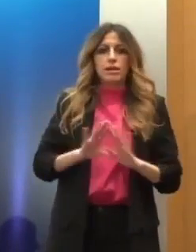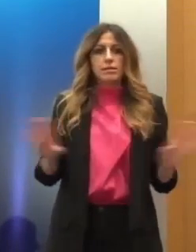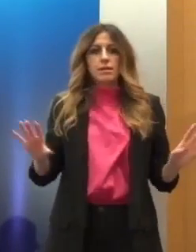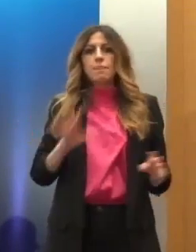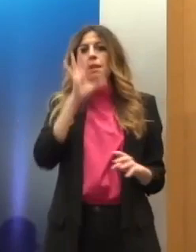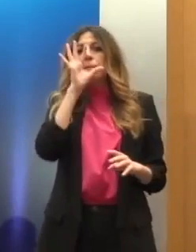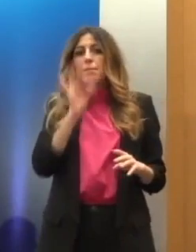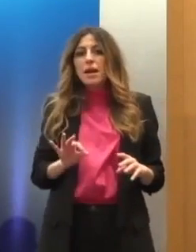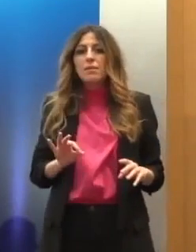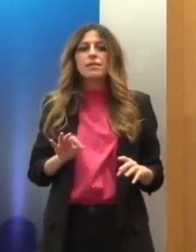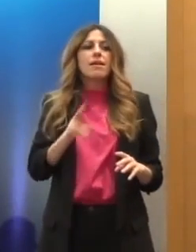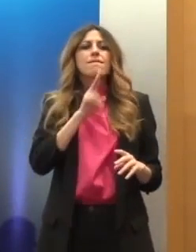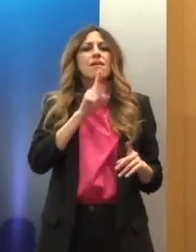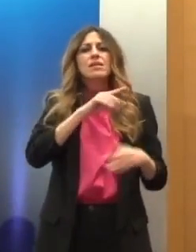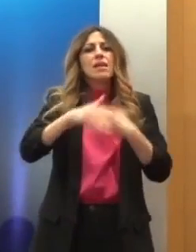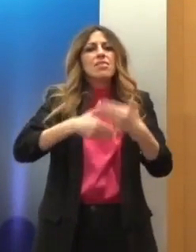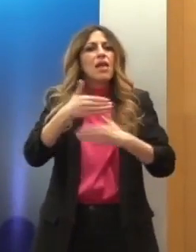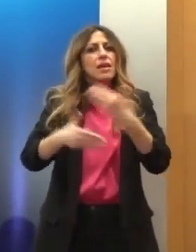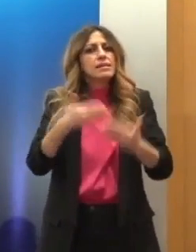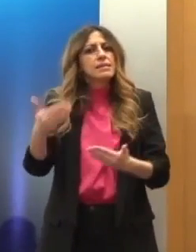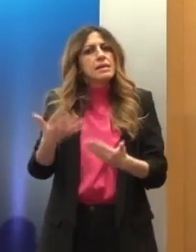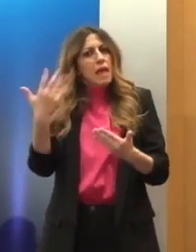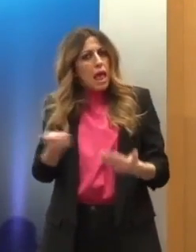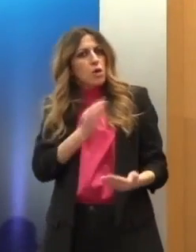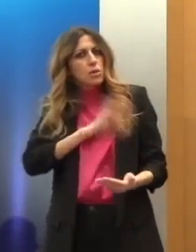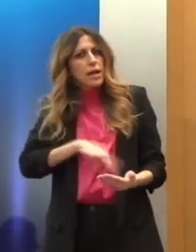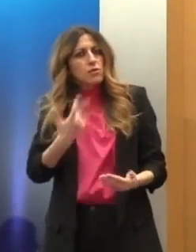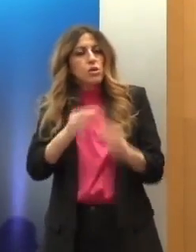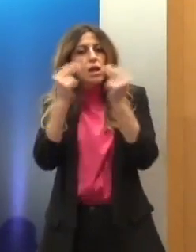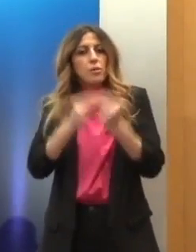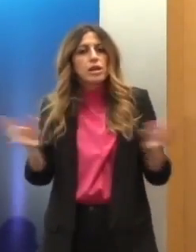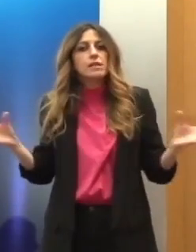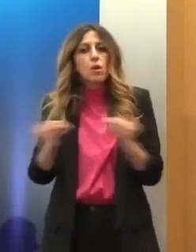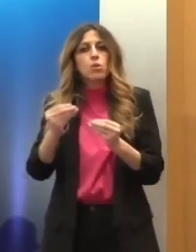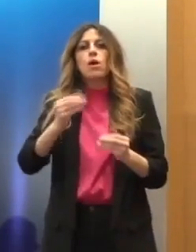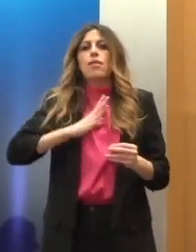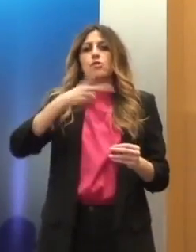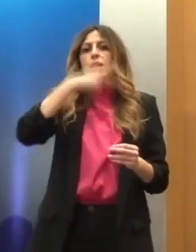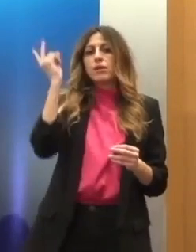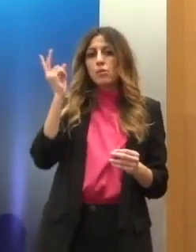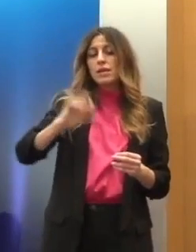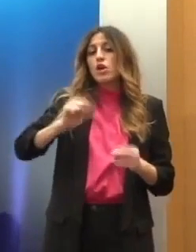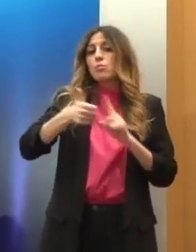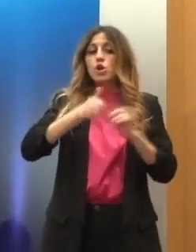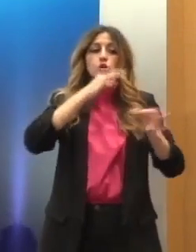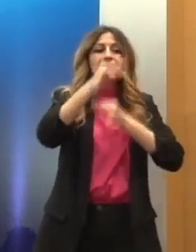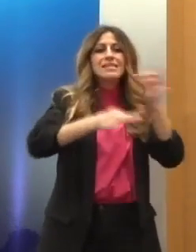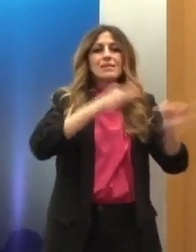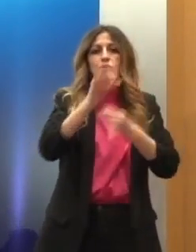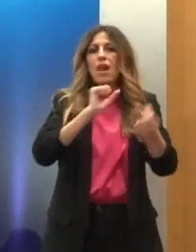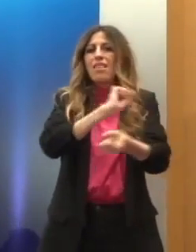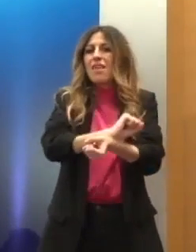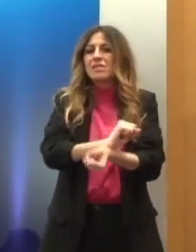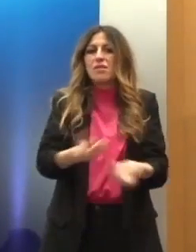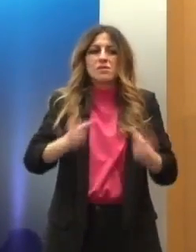λόγω διαδικασίες στην προώθηση των ανθρωπίνων δικαιωμάτων? Θυμίζω ότι, όπως προαναφέρθηκε, οι συστάσεις δεν έχουν δεσμευτικό χαρακτήρα. Είναι πολλοί αυτοί